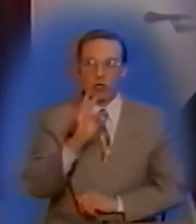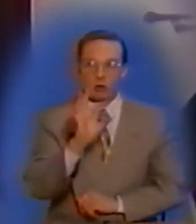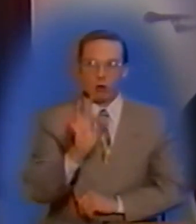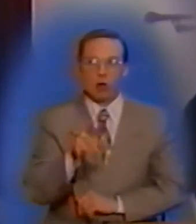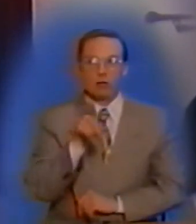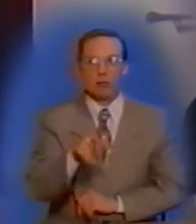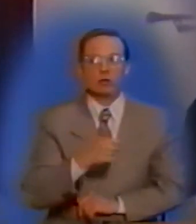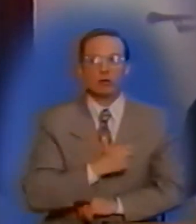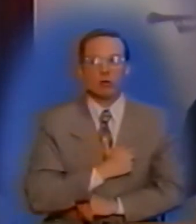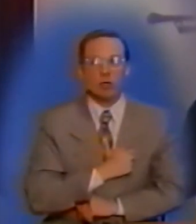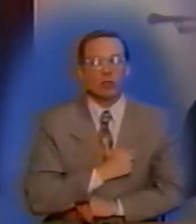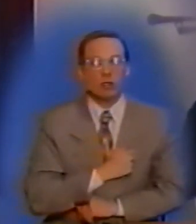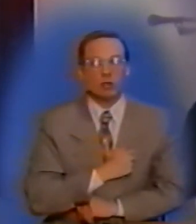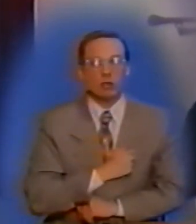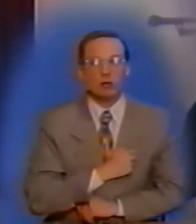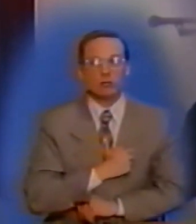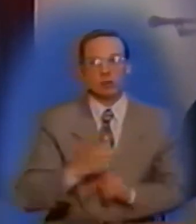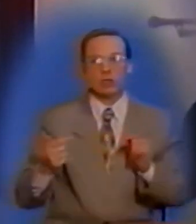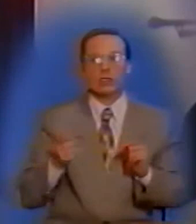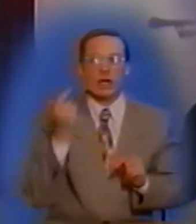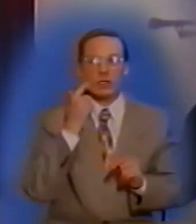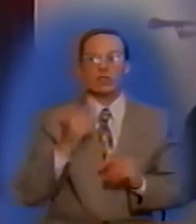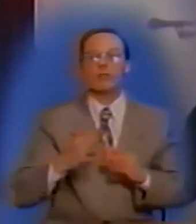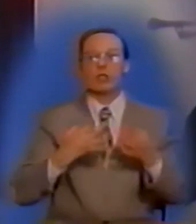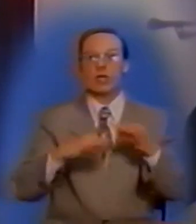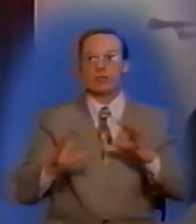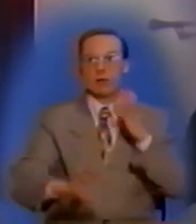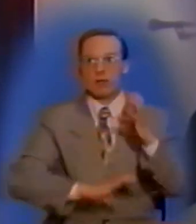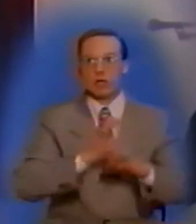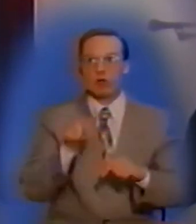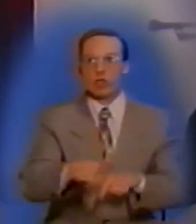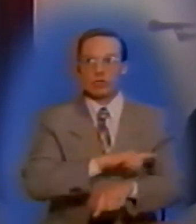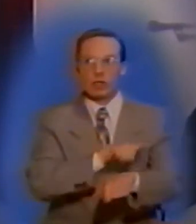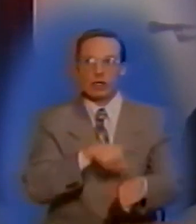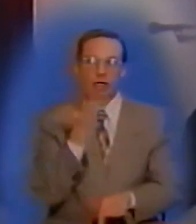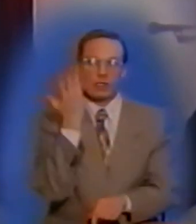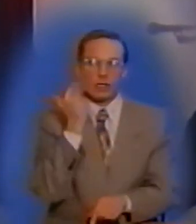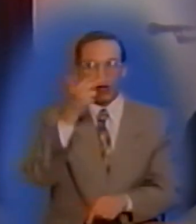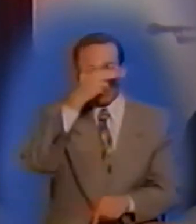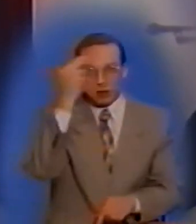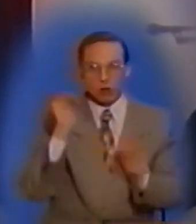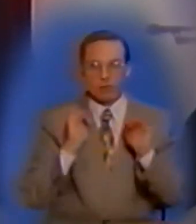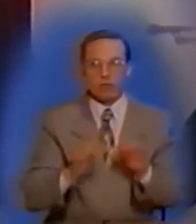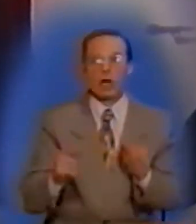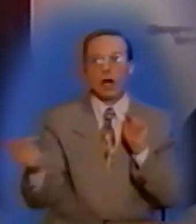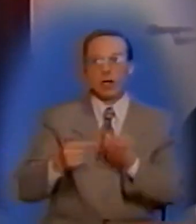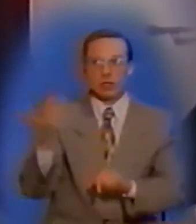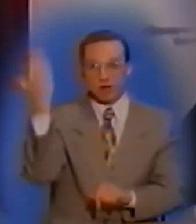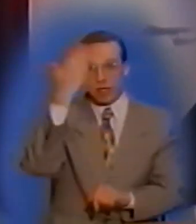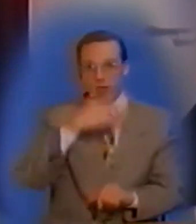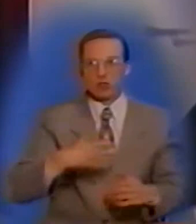turėsim gėdytis, aiškiai, prieš laisvą į pasaulį. Ir šiais laikais, kai Lietuvoje vyksta antivakarietiška